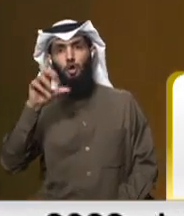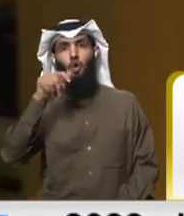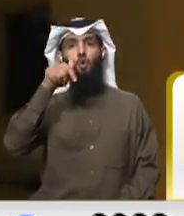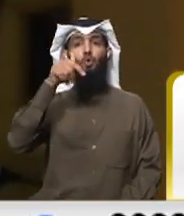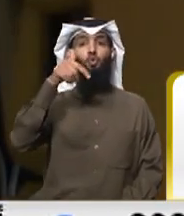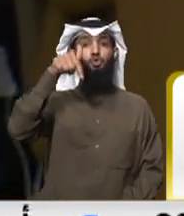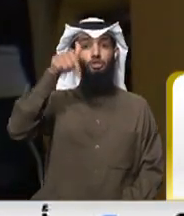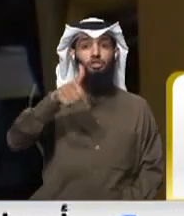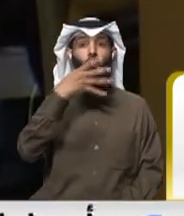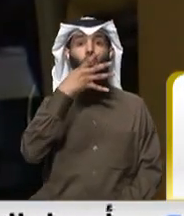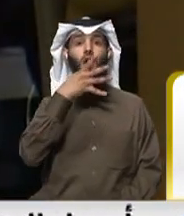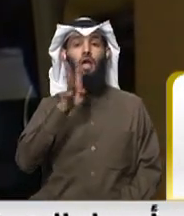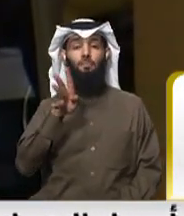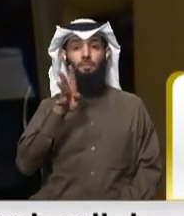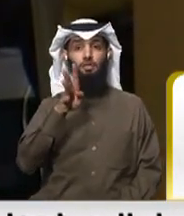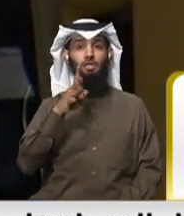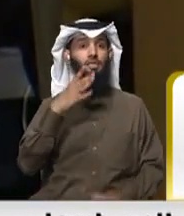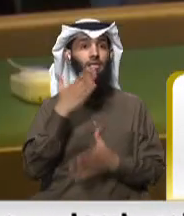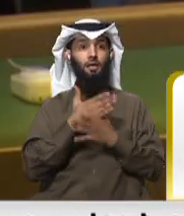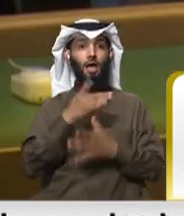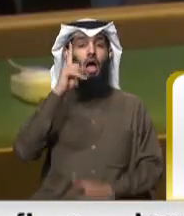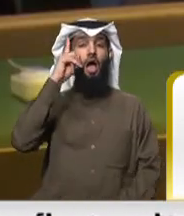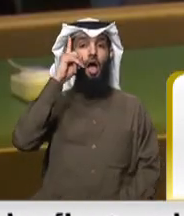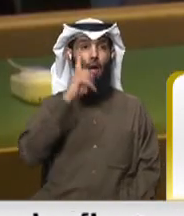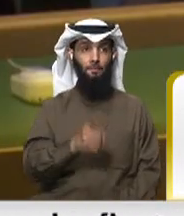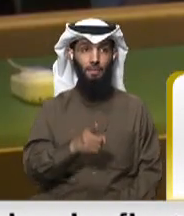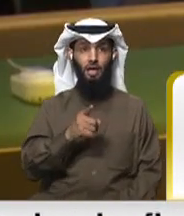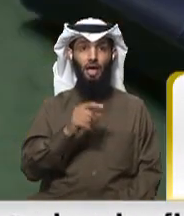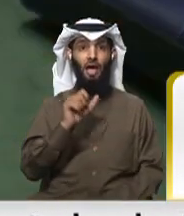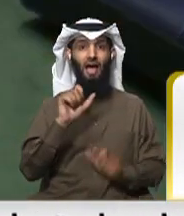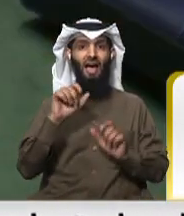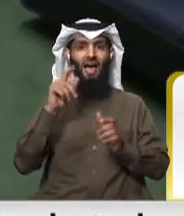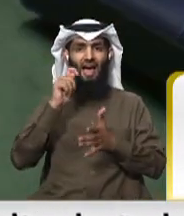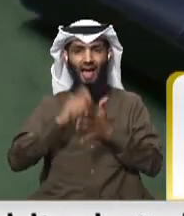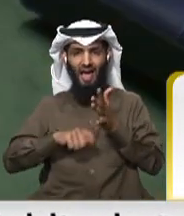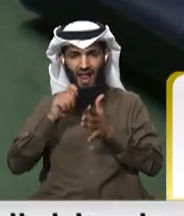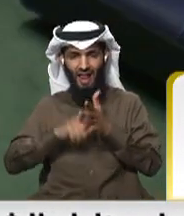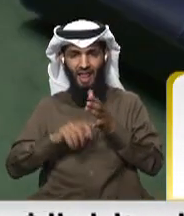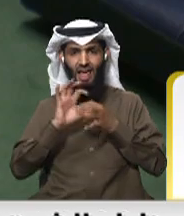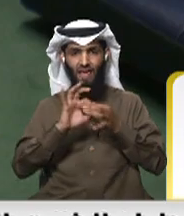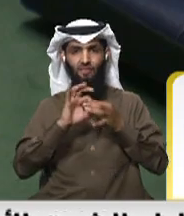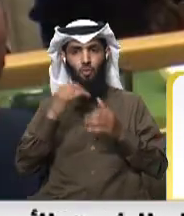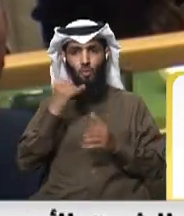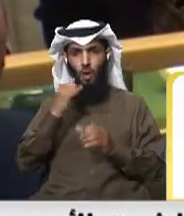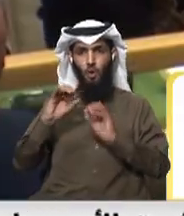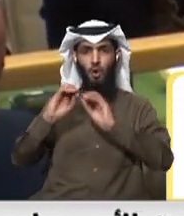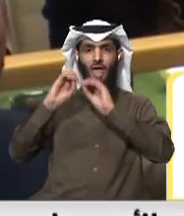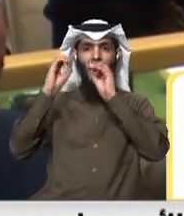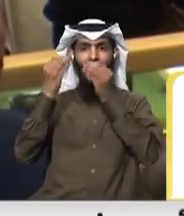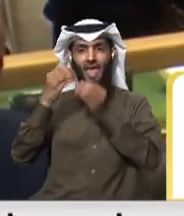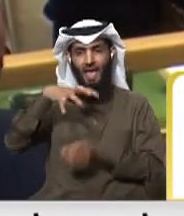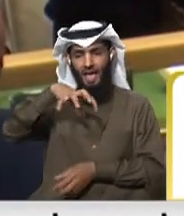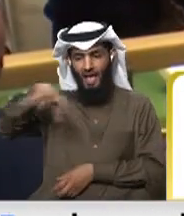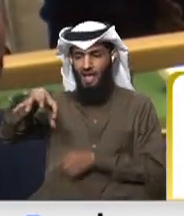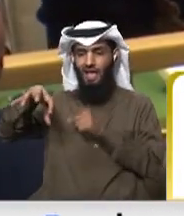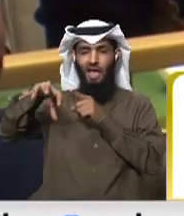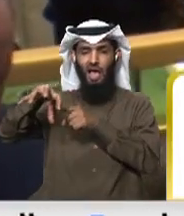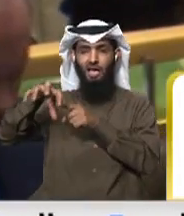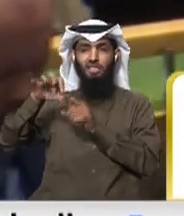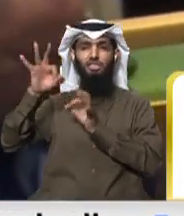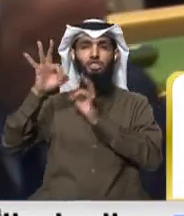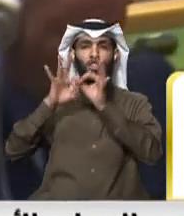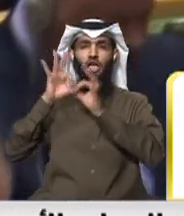1946 بقرار من المجلس الاقتصادي والاجتماعي لإنشاء هيئة متخصصة لوضع السياسات